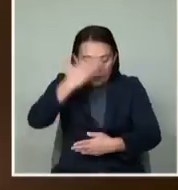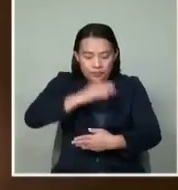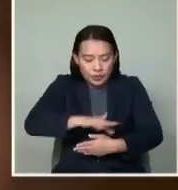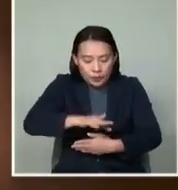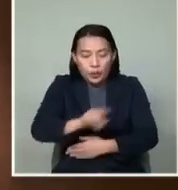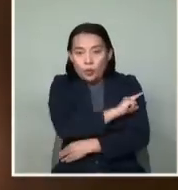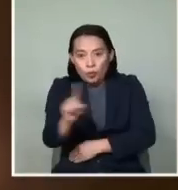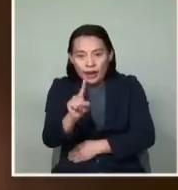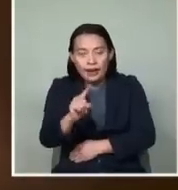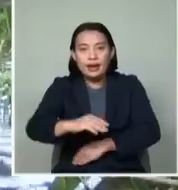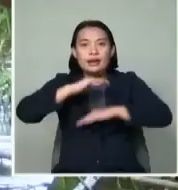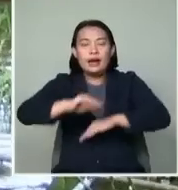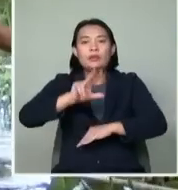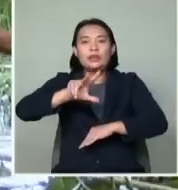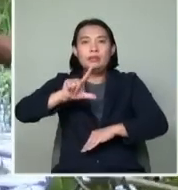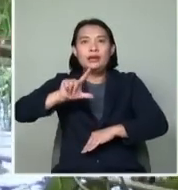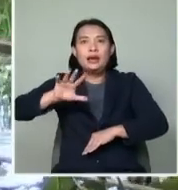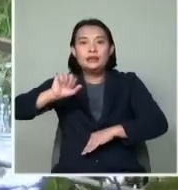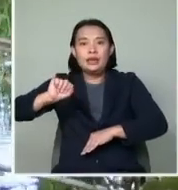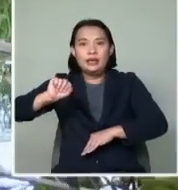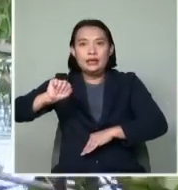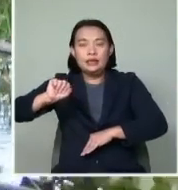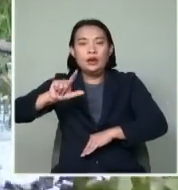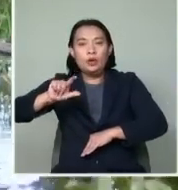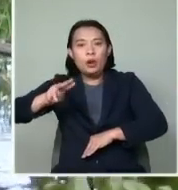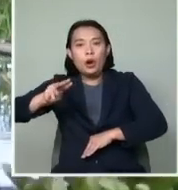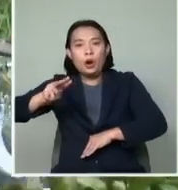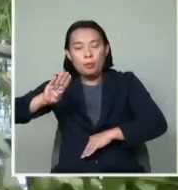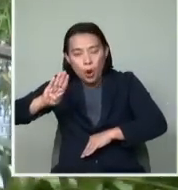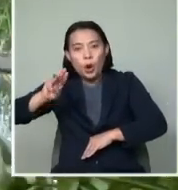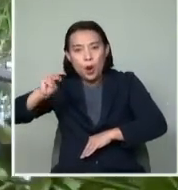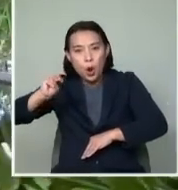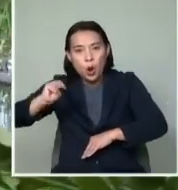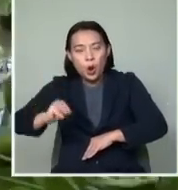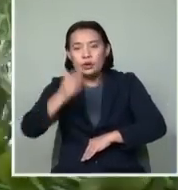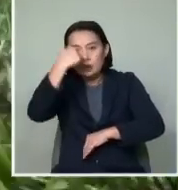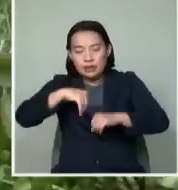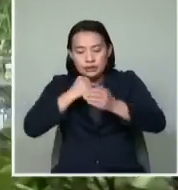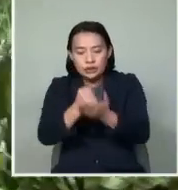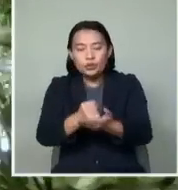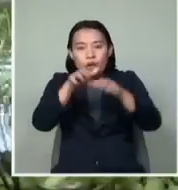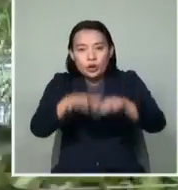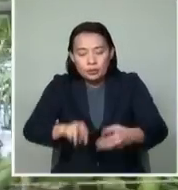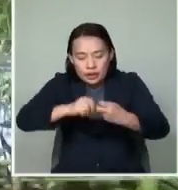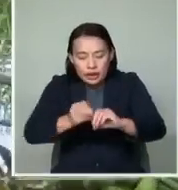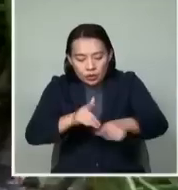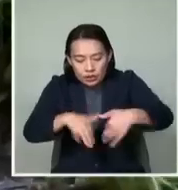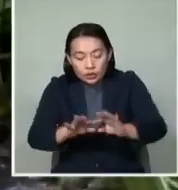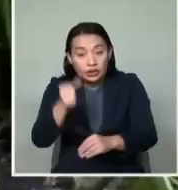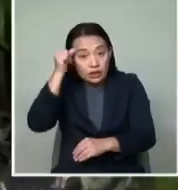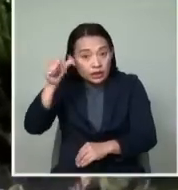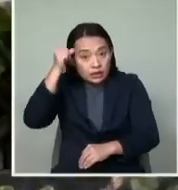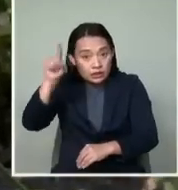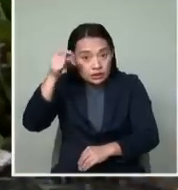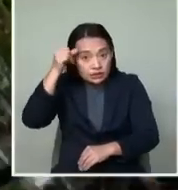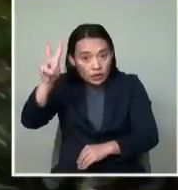วันละ3ล้าน5แสนลูกบาศก์เมตรเพื่อลดผลกระทบกับประชาชนมากที่สุดส่วนในช่วง 1-2 วันนี้ที่ไม่มีฝนตกลง